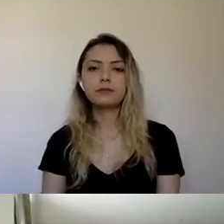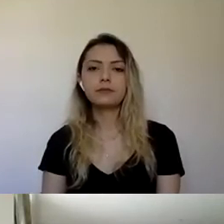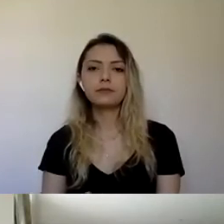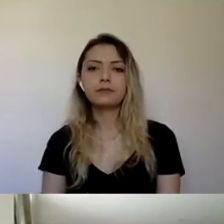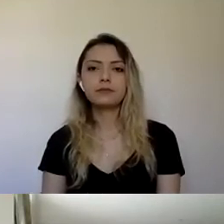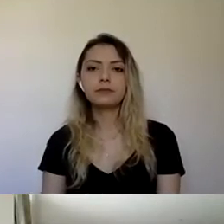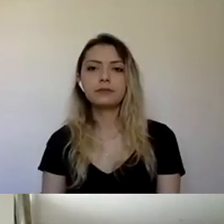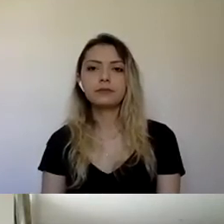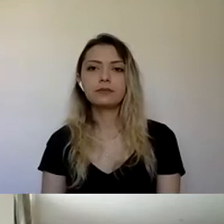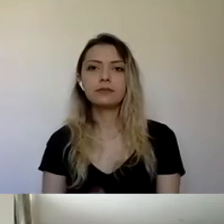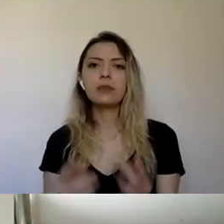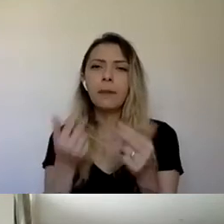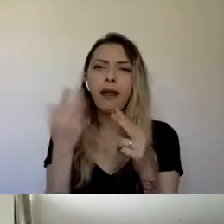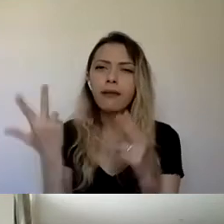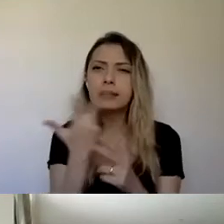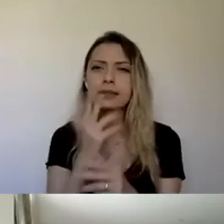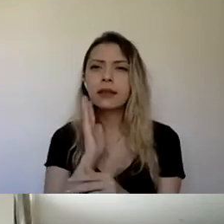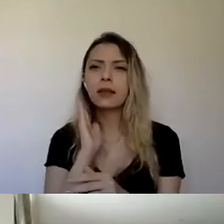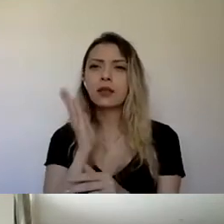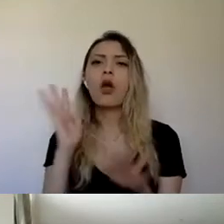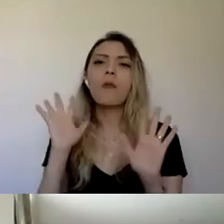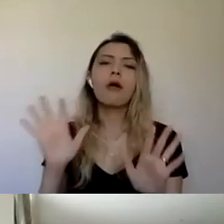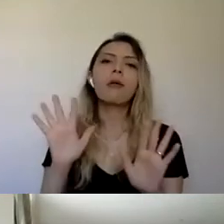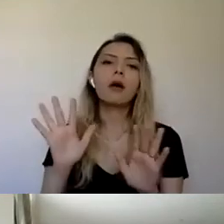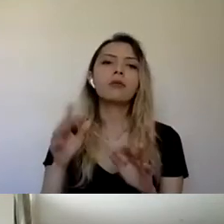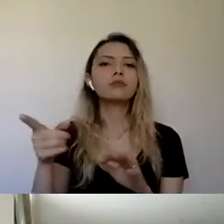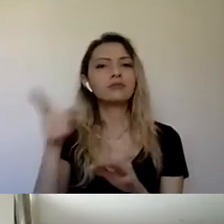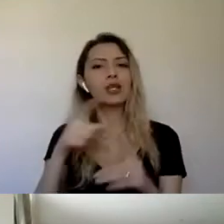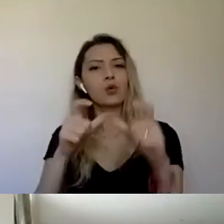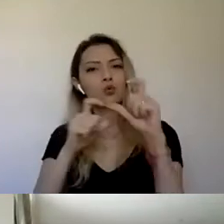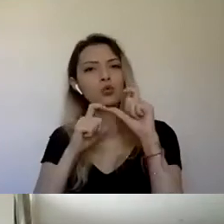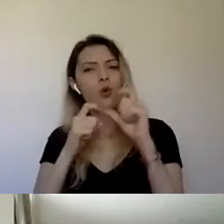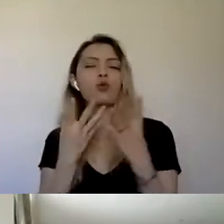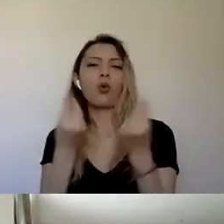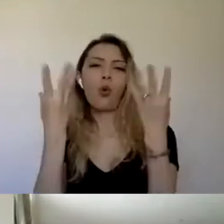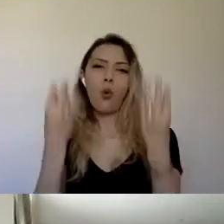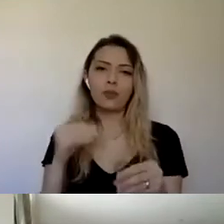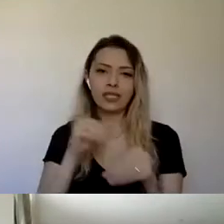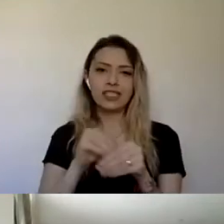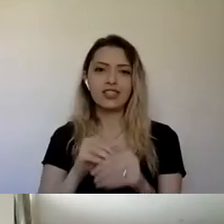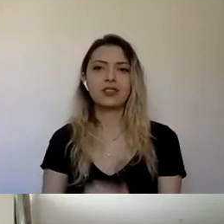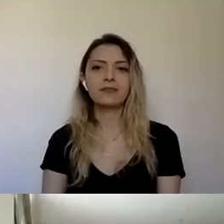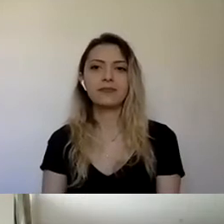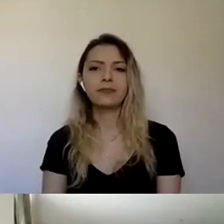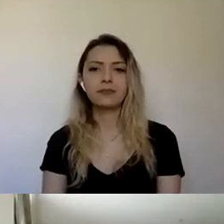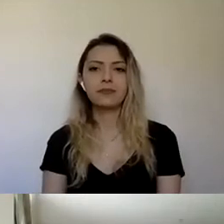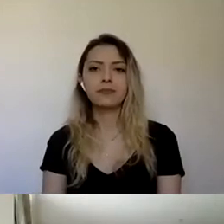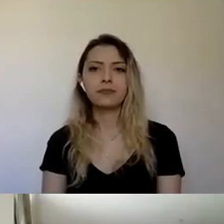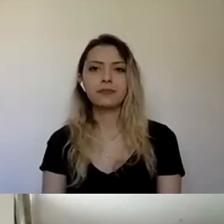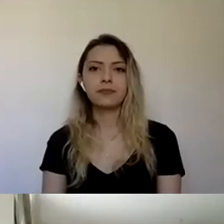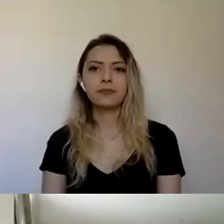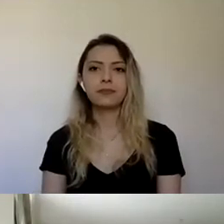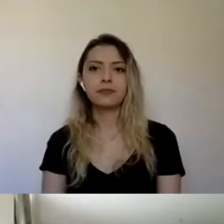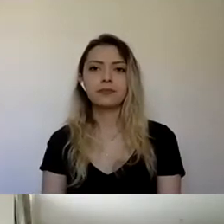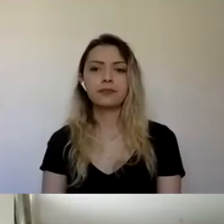Biraz hızlı gidiyorum ki bol soru sorun, sorularla ilerleyelim diye. Adem,